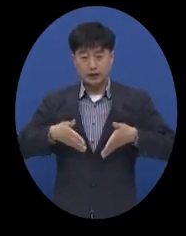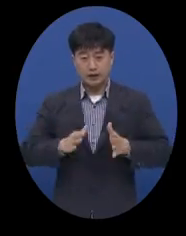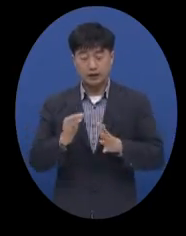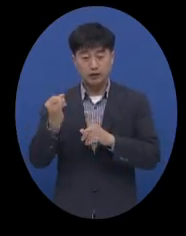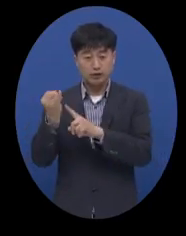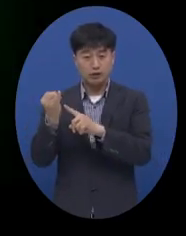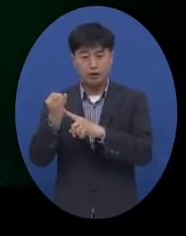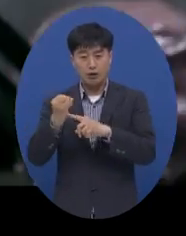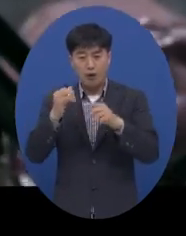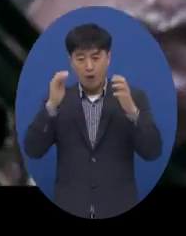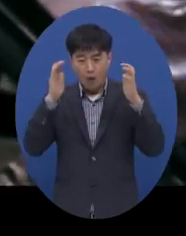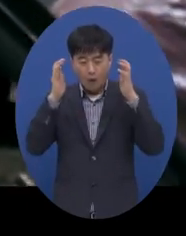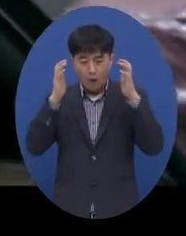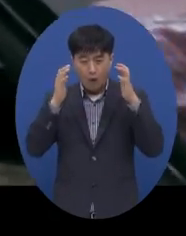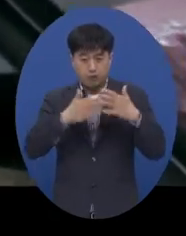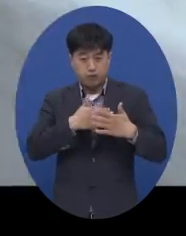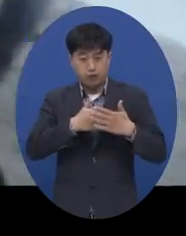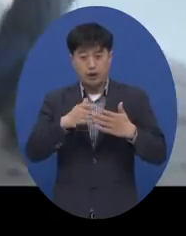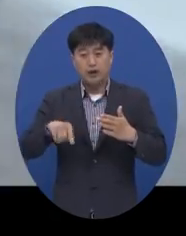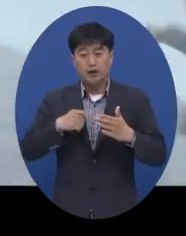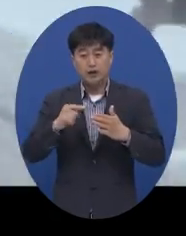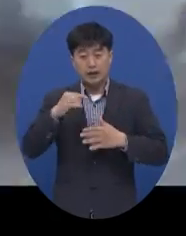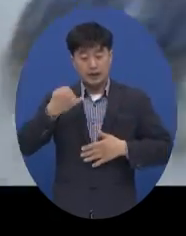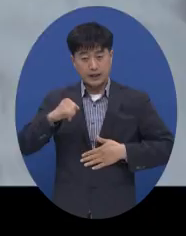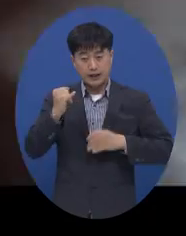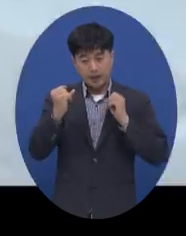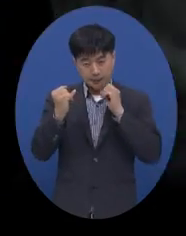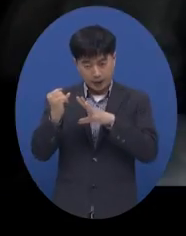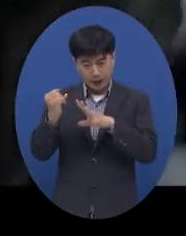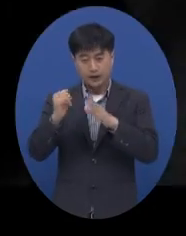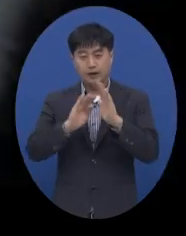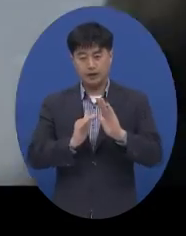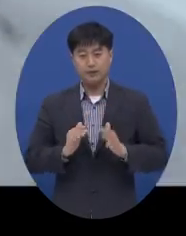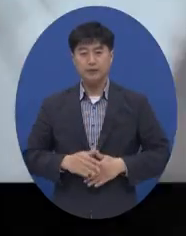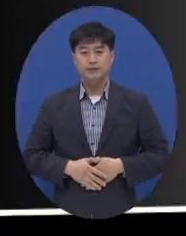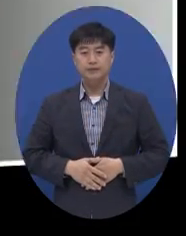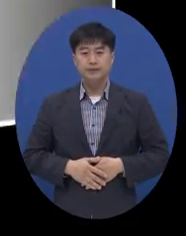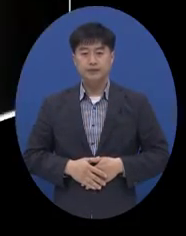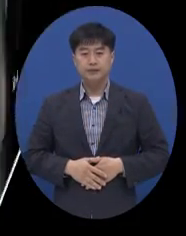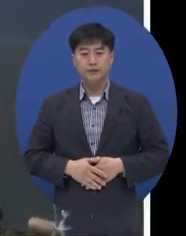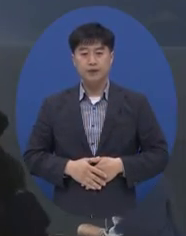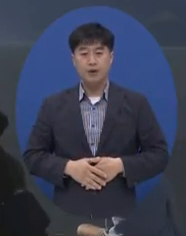저널리스트가 혼돈과 불안의 한복판에서 딸에게 들려주는 이야기입니다.